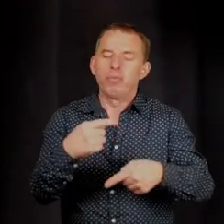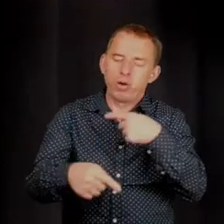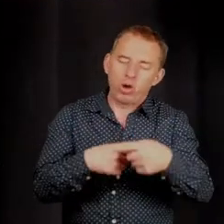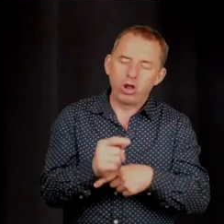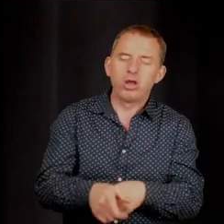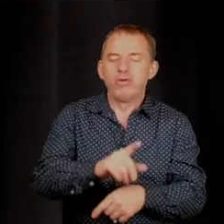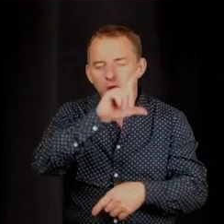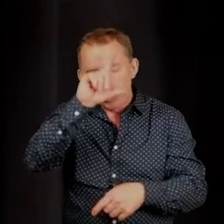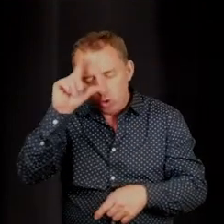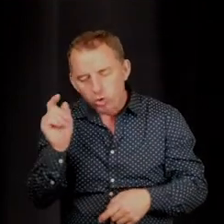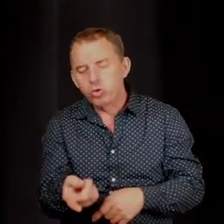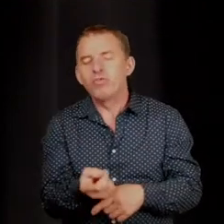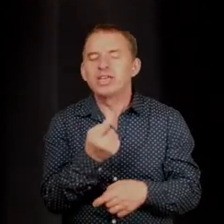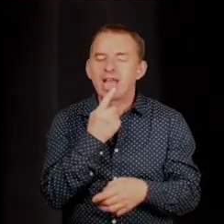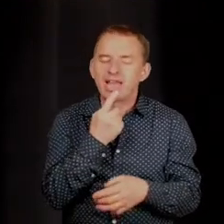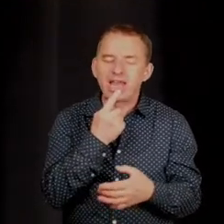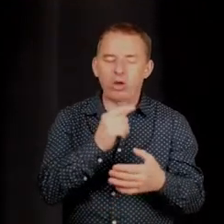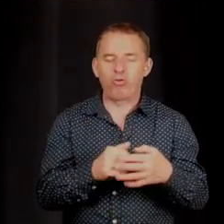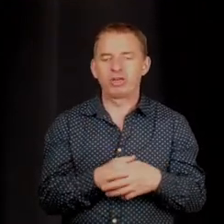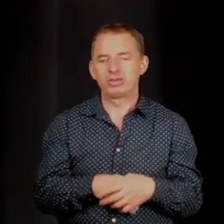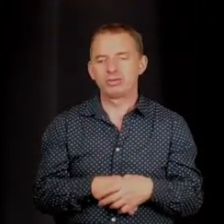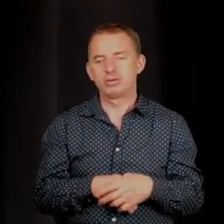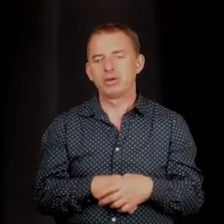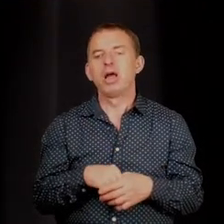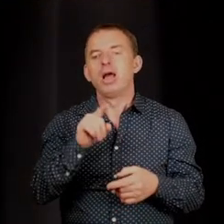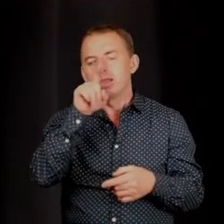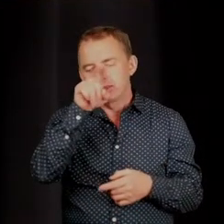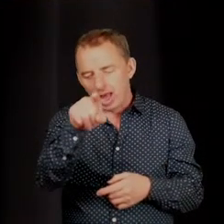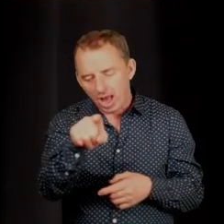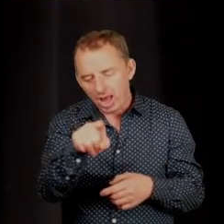i języków. There is room for you. Tam